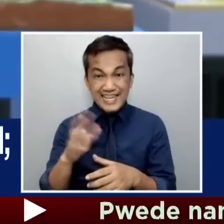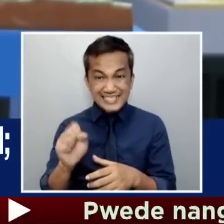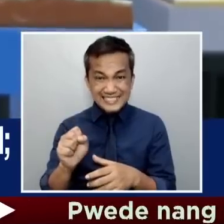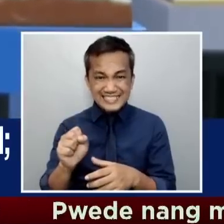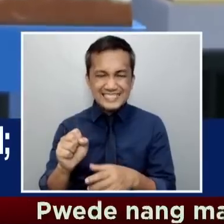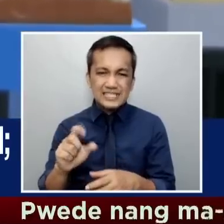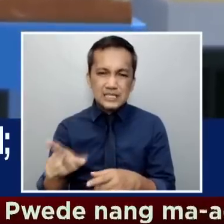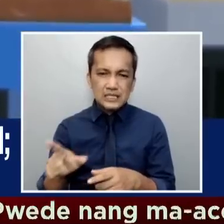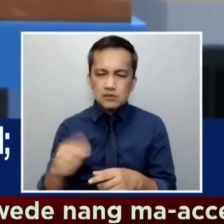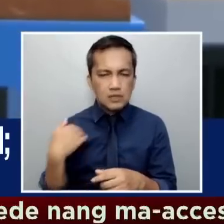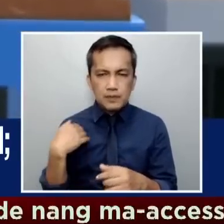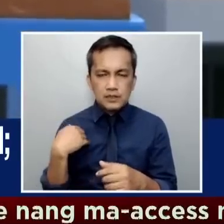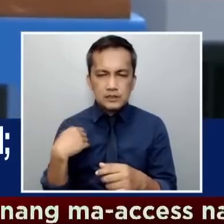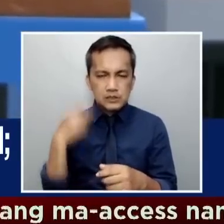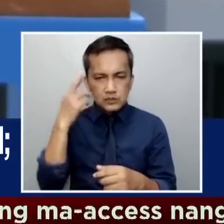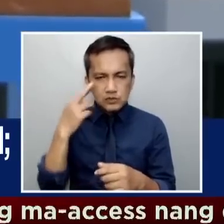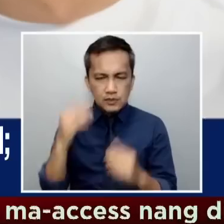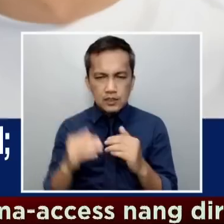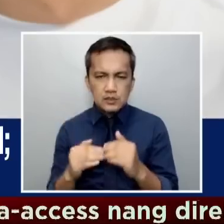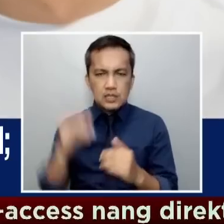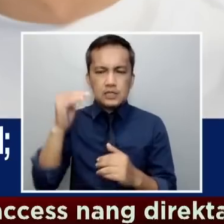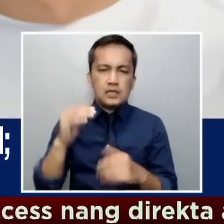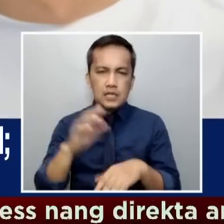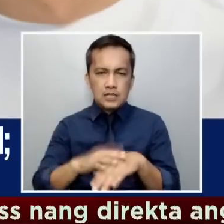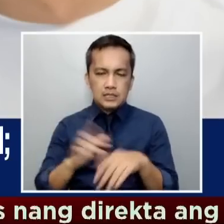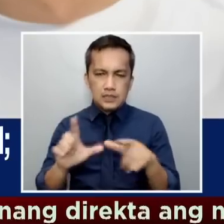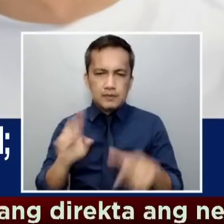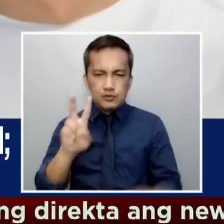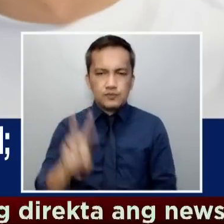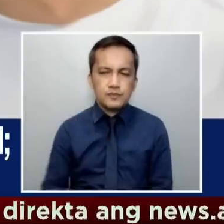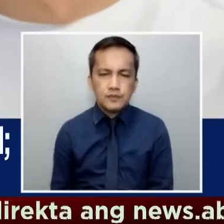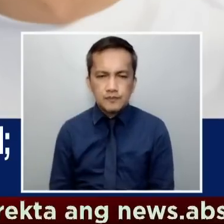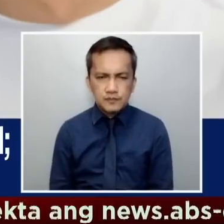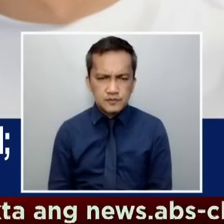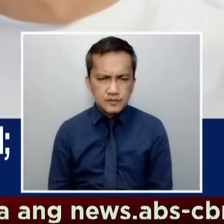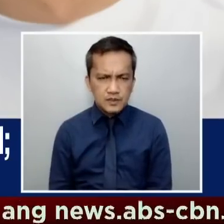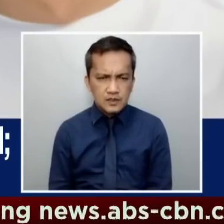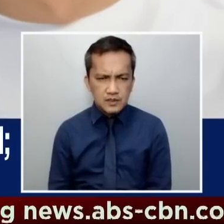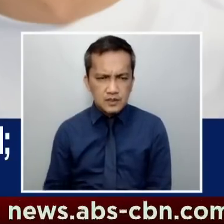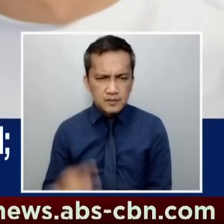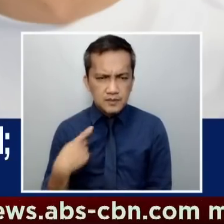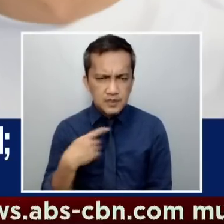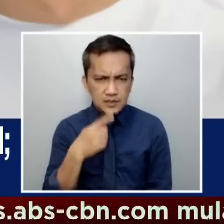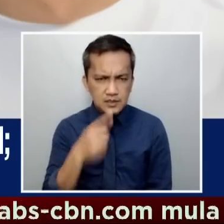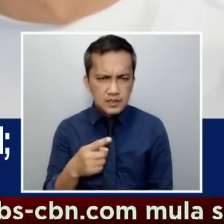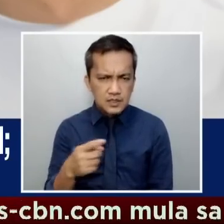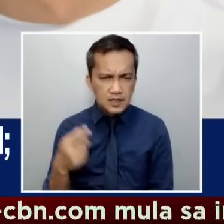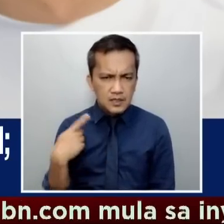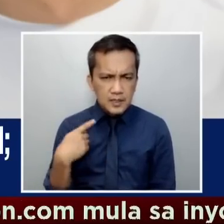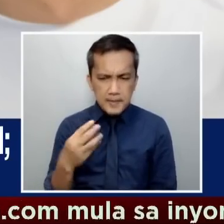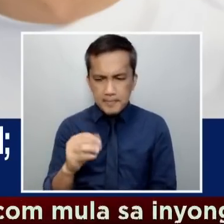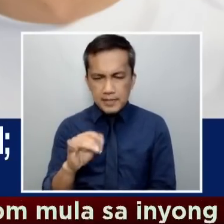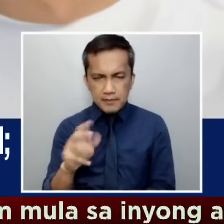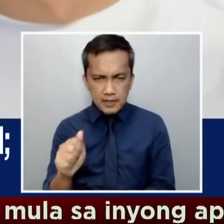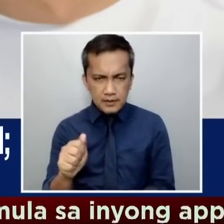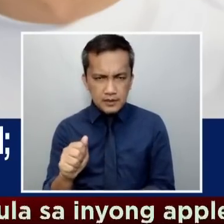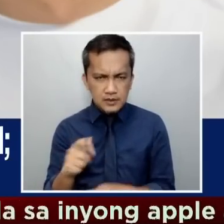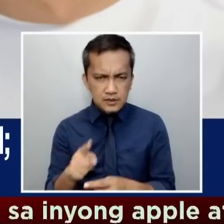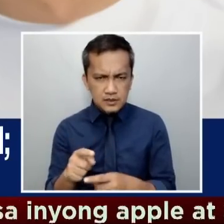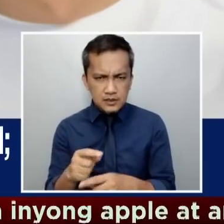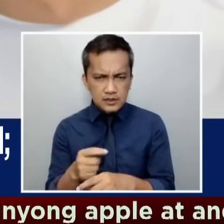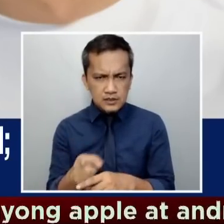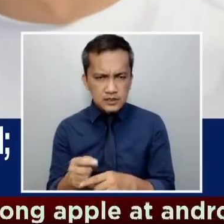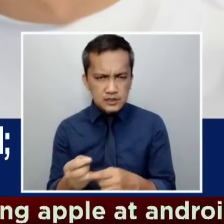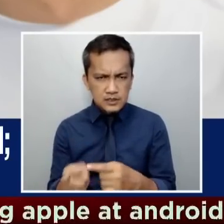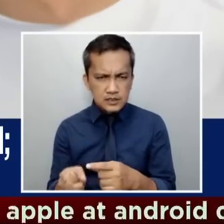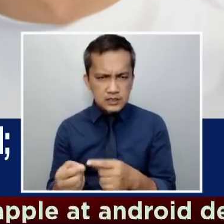para itaas ang alert level 2. Meron kang magma na nasa ilalim ng bulkan, nagdidigas pa siya. So